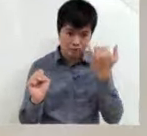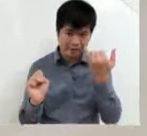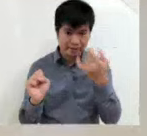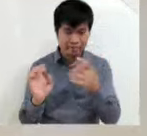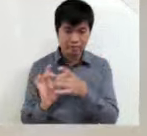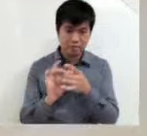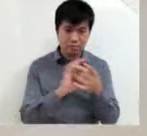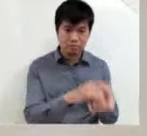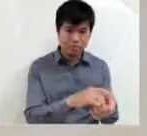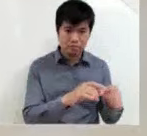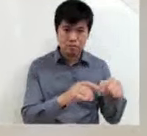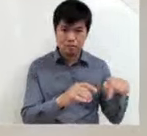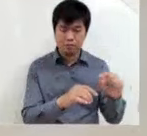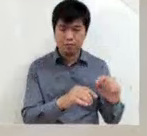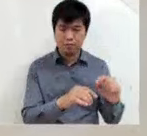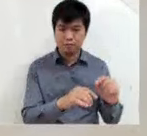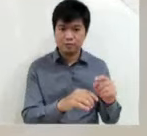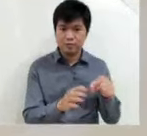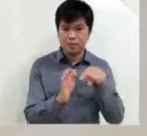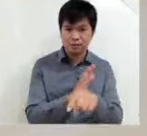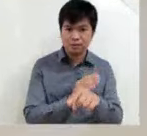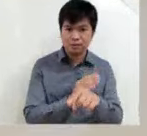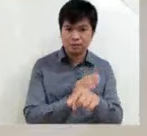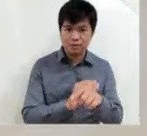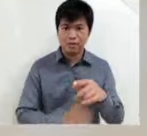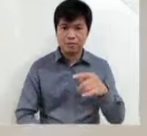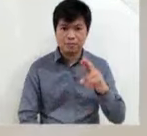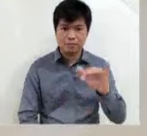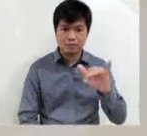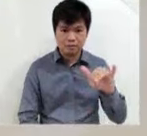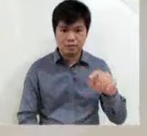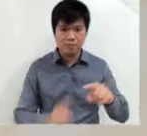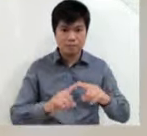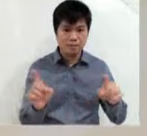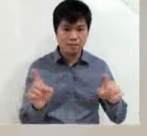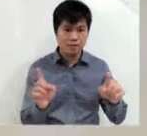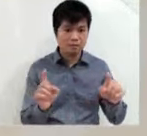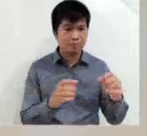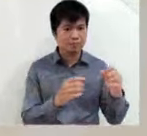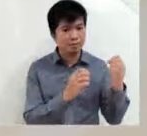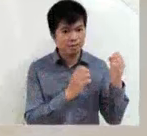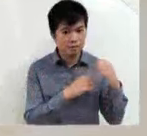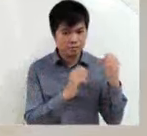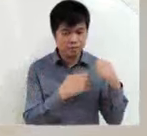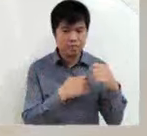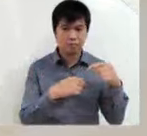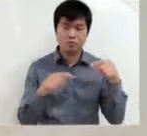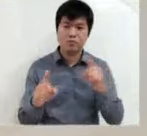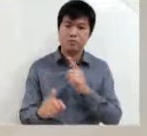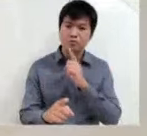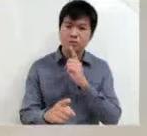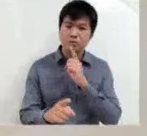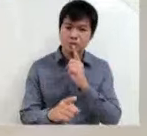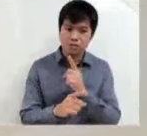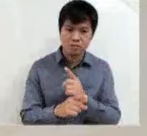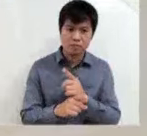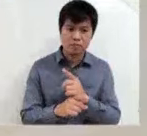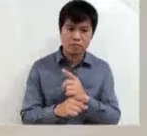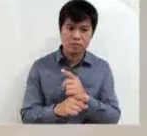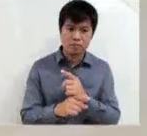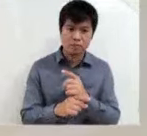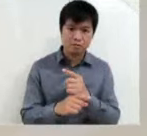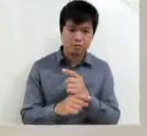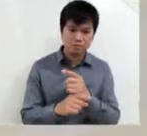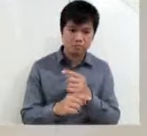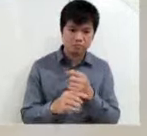Percy. Pero ang inasa namin dito ay siyempre yung pagdakit doon sa